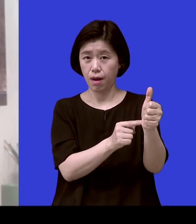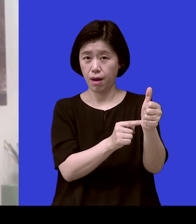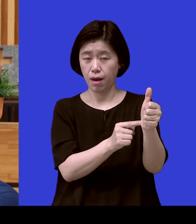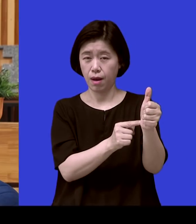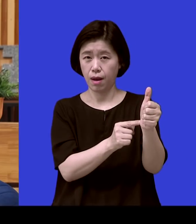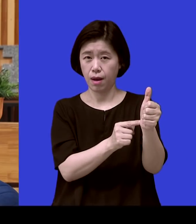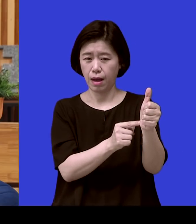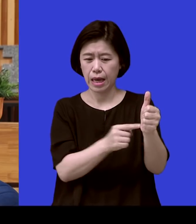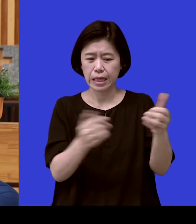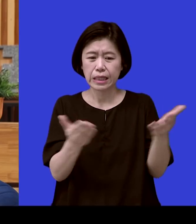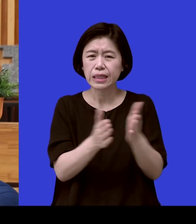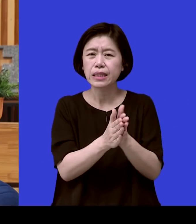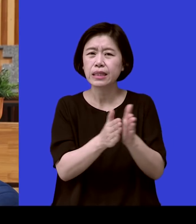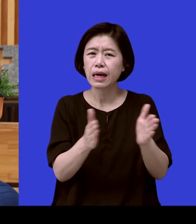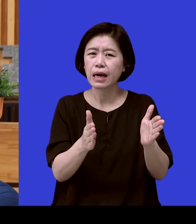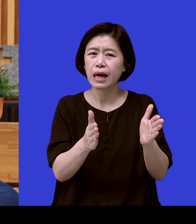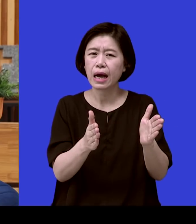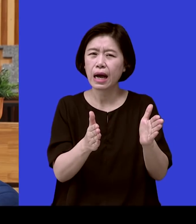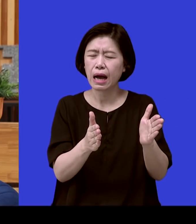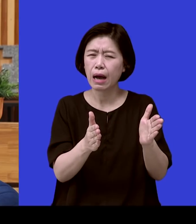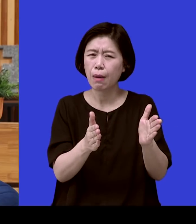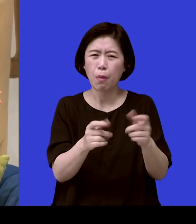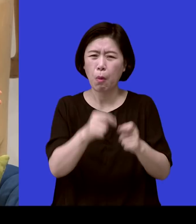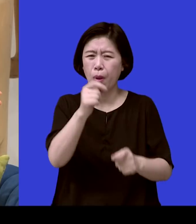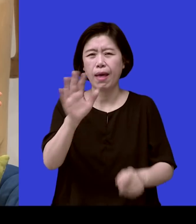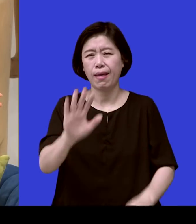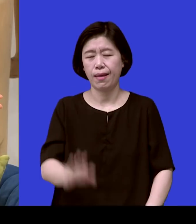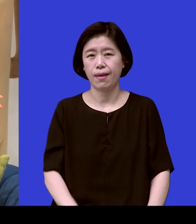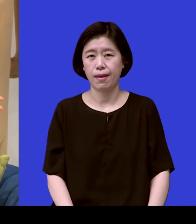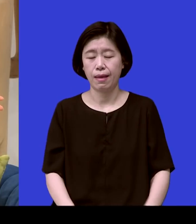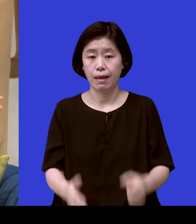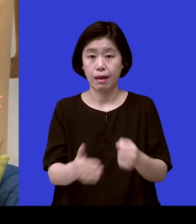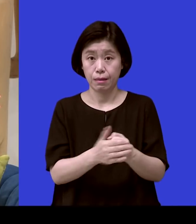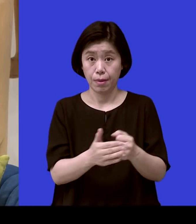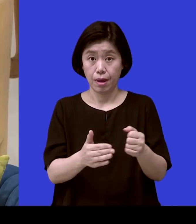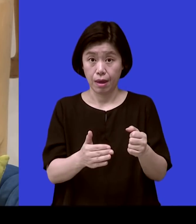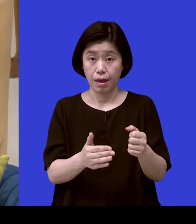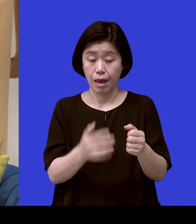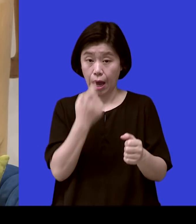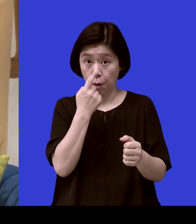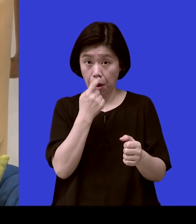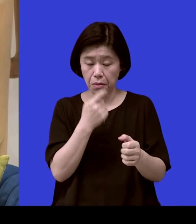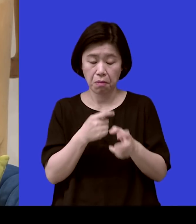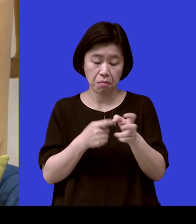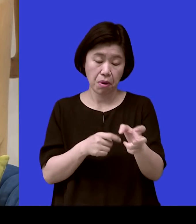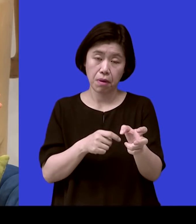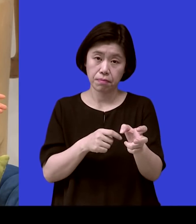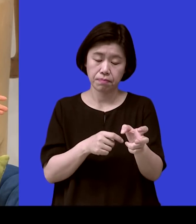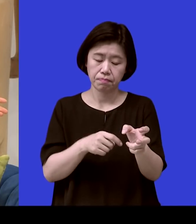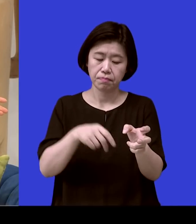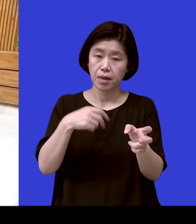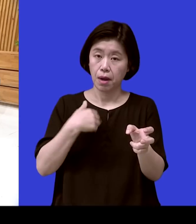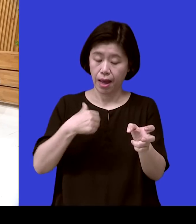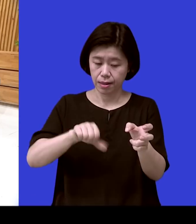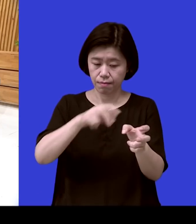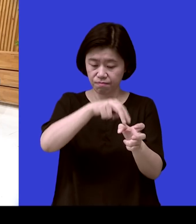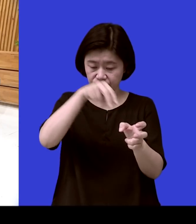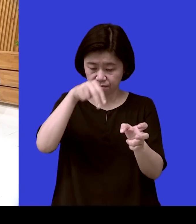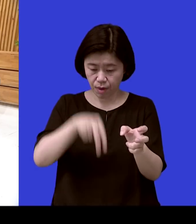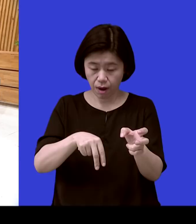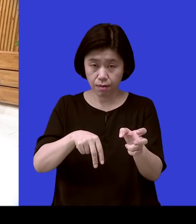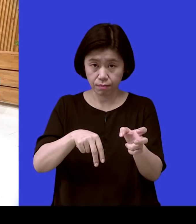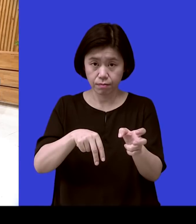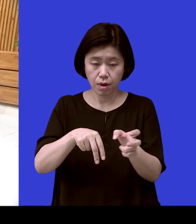되시고 그러면서 나중에 들어보니까 아이가 어디에 내렸는지 보지도 않으시고 그냥